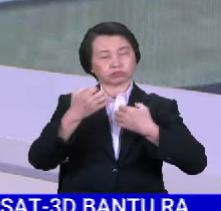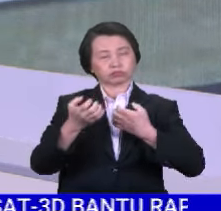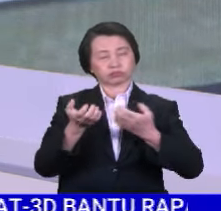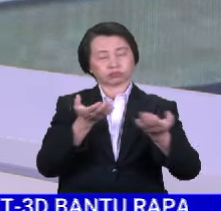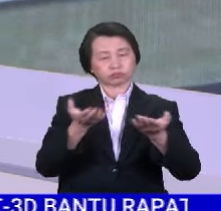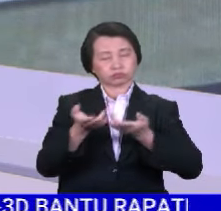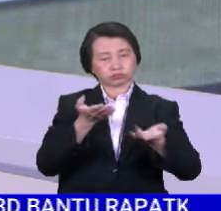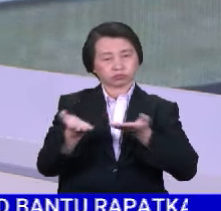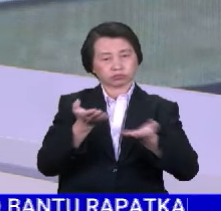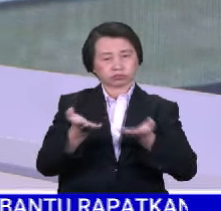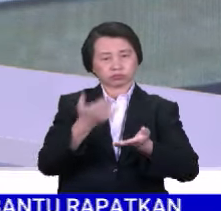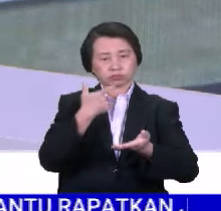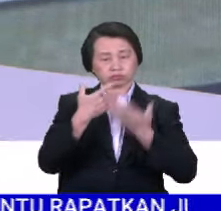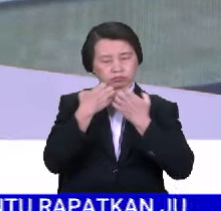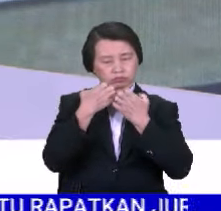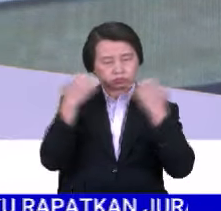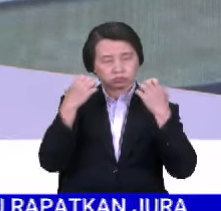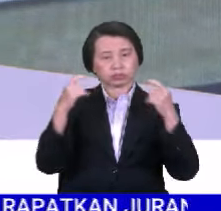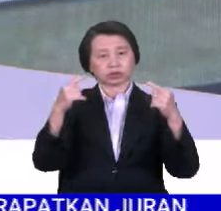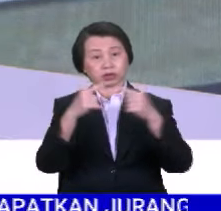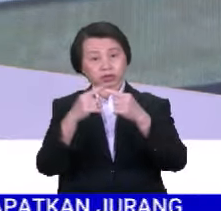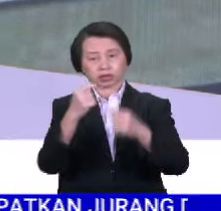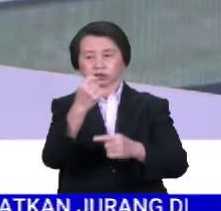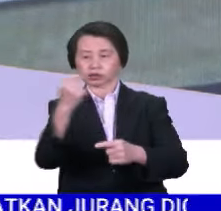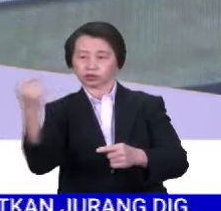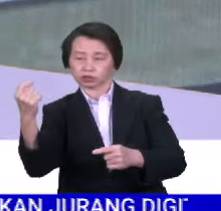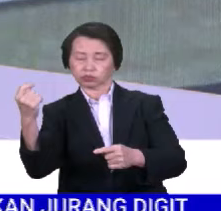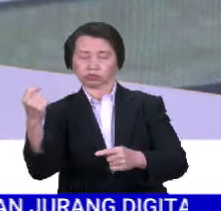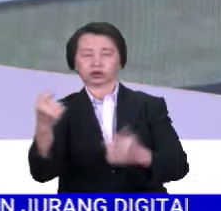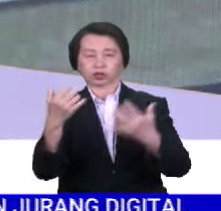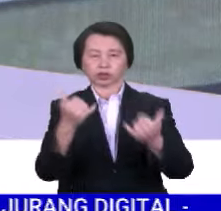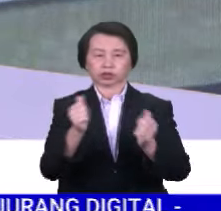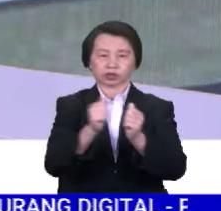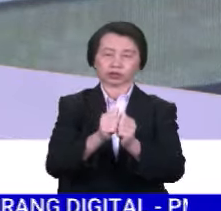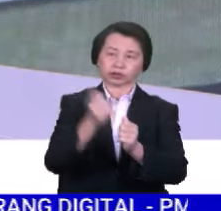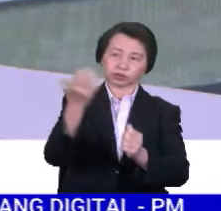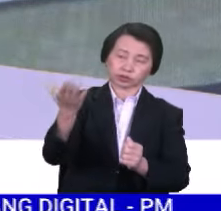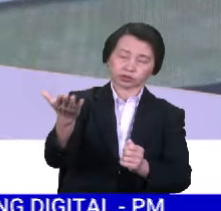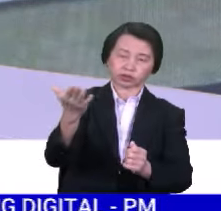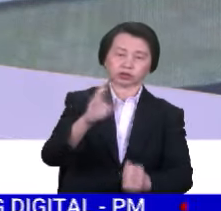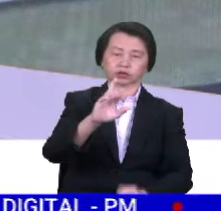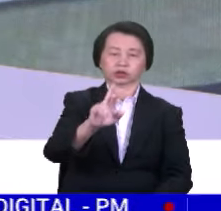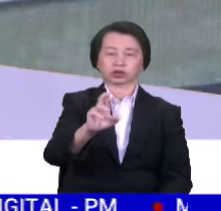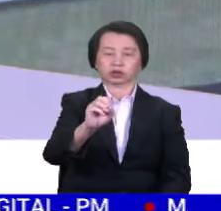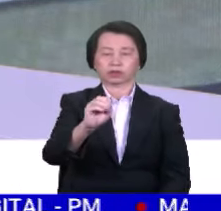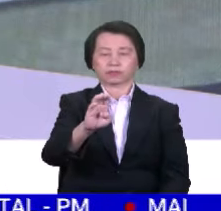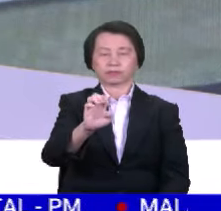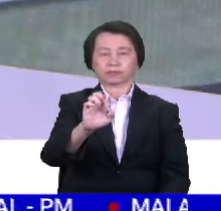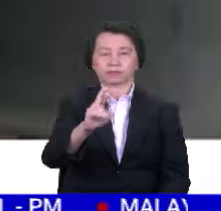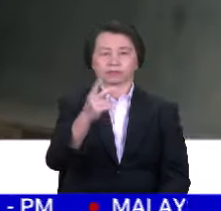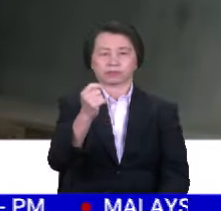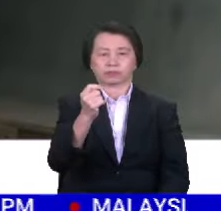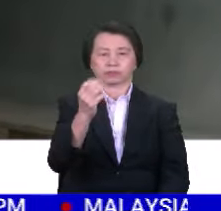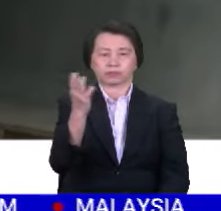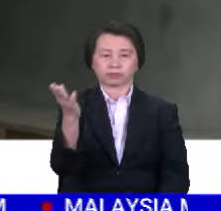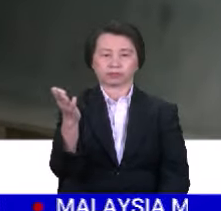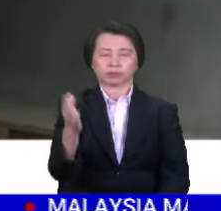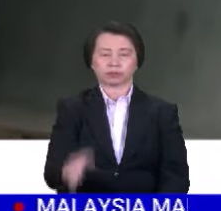moden, selamat dan efisien ke Pantai Timur. Butirannya bersama Jelbata Robert.